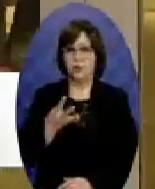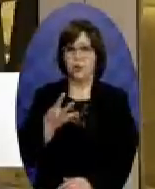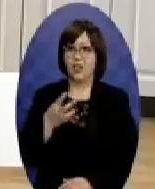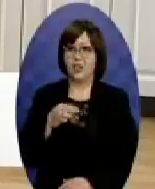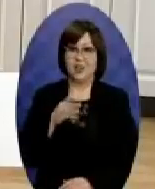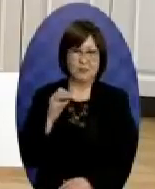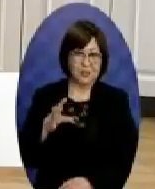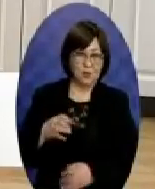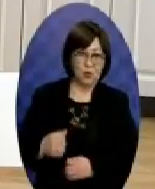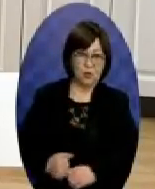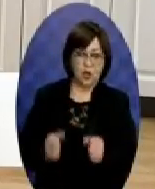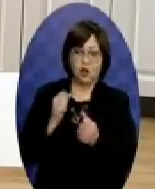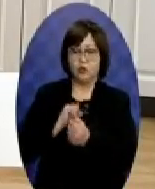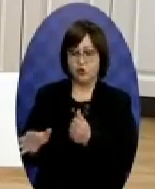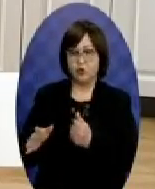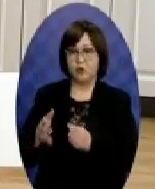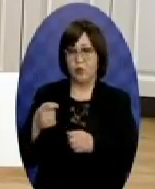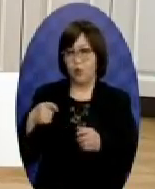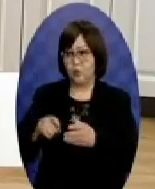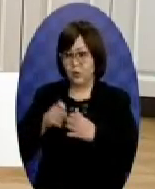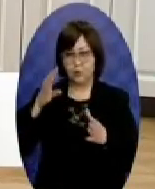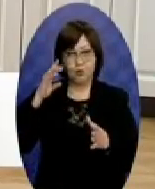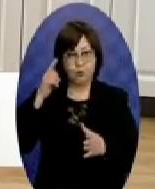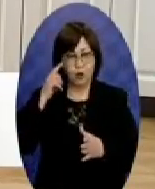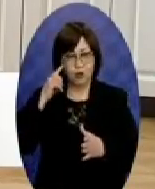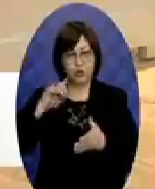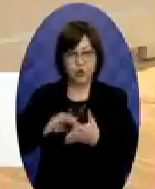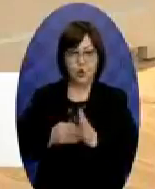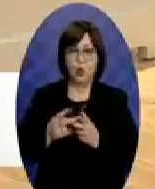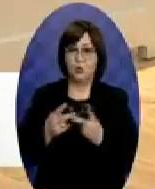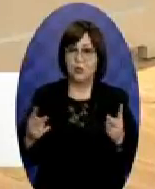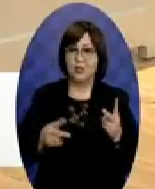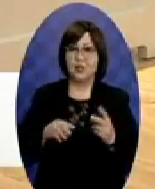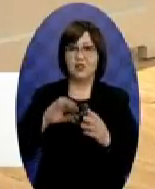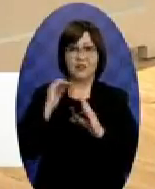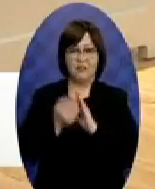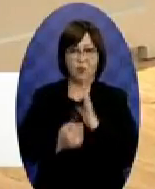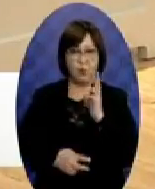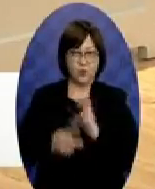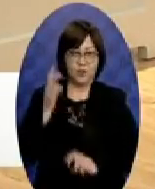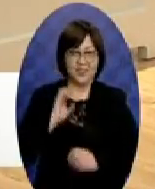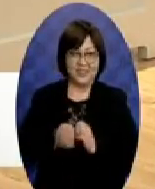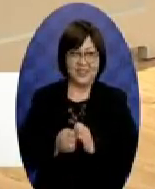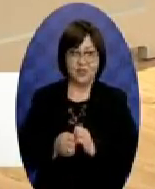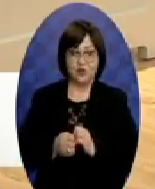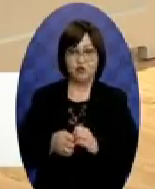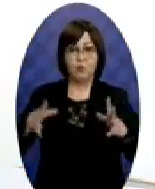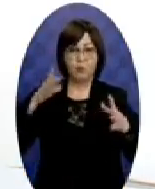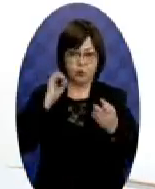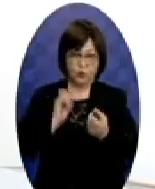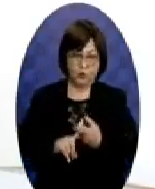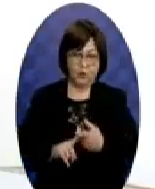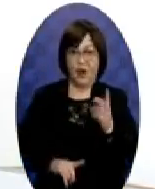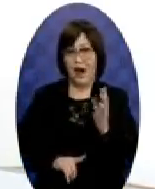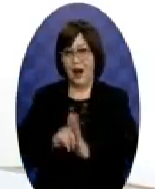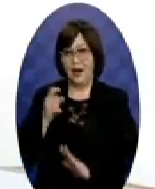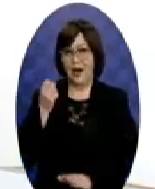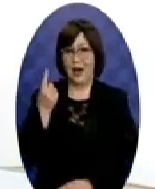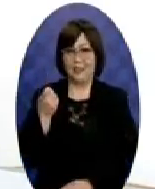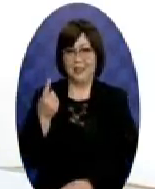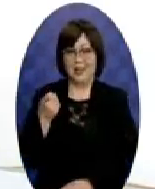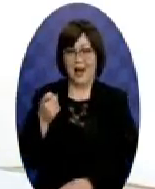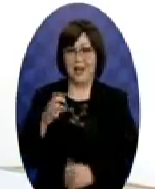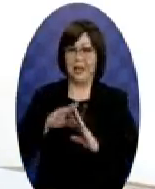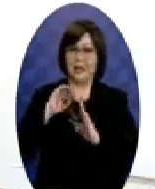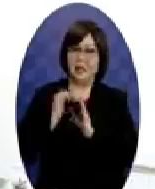энэ хугацаанд бодож төлөвлөж ирсэн зүйл нь үндэсний тавилга үйлдвэрлэлийг бий болгож өргөжүүлэн тэрлэх том зорилго байжээ. За анх ганцаараа тавилга хийж